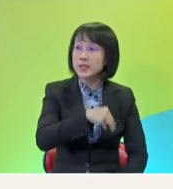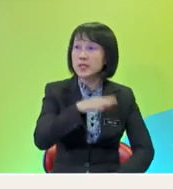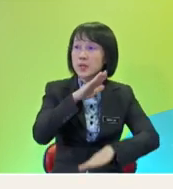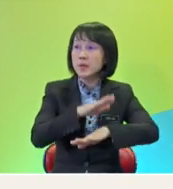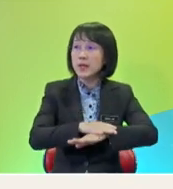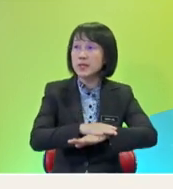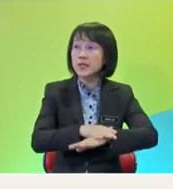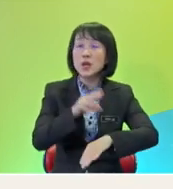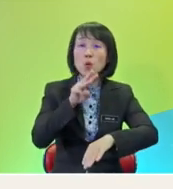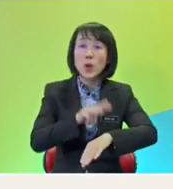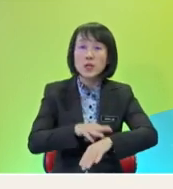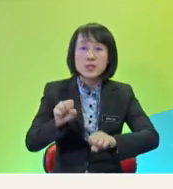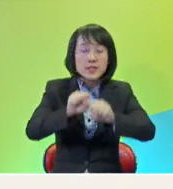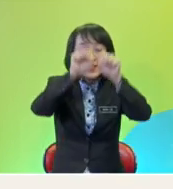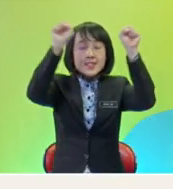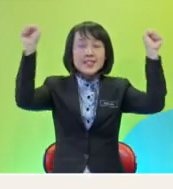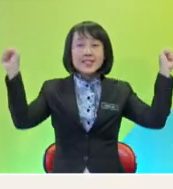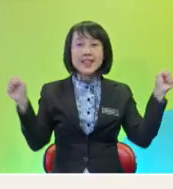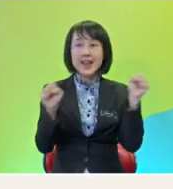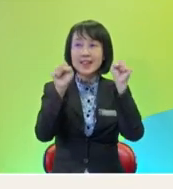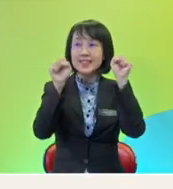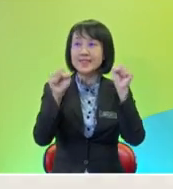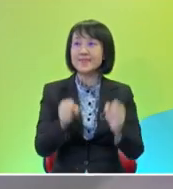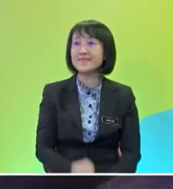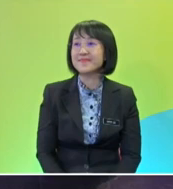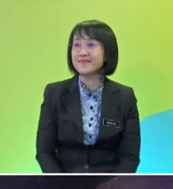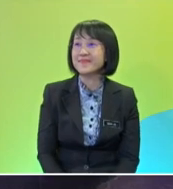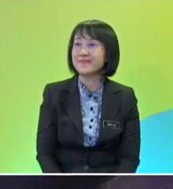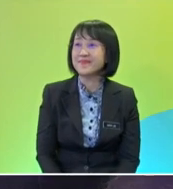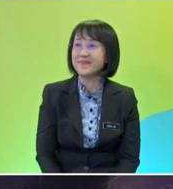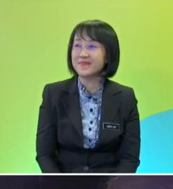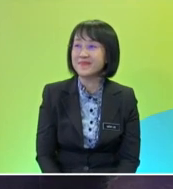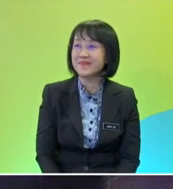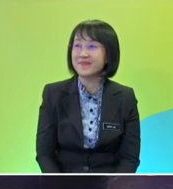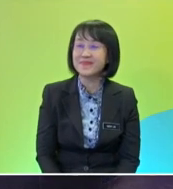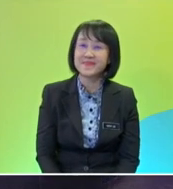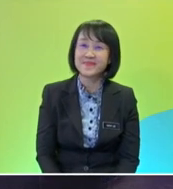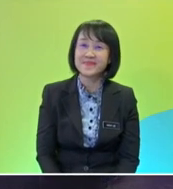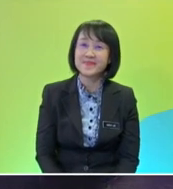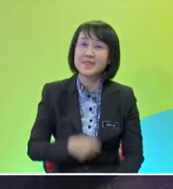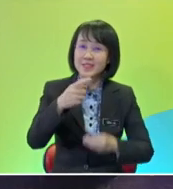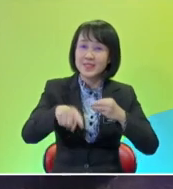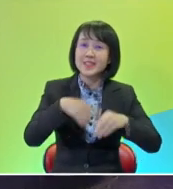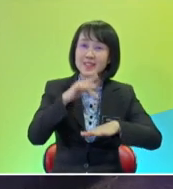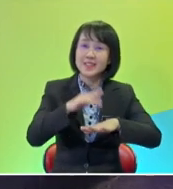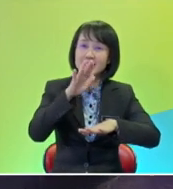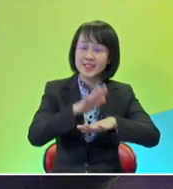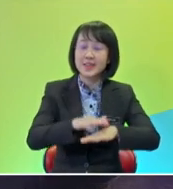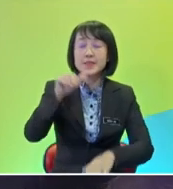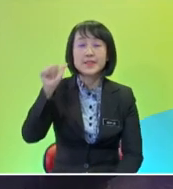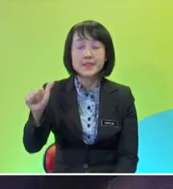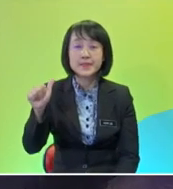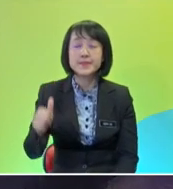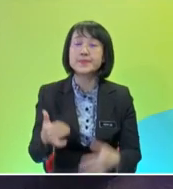boleh nampak dengan jelas ke cikgu? Betul. Okey. Itu tentang nyamuk Aedes. Sekarang kita nak tengok pula pada